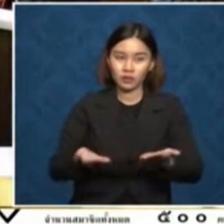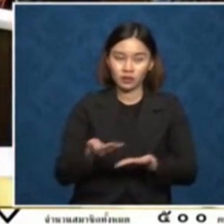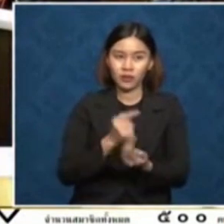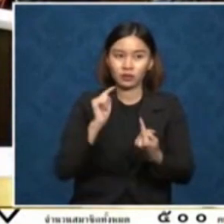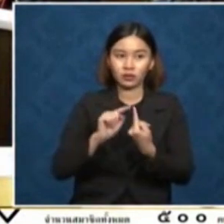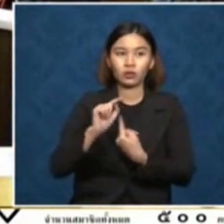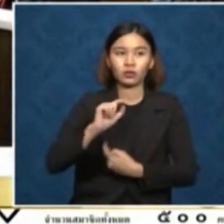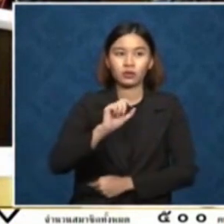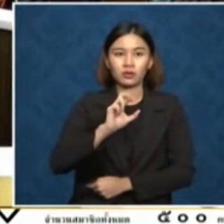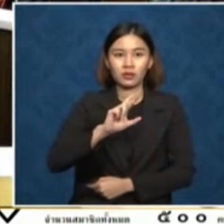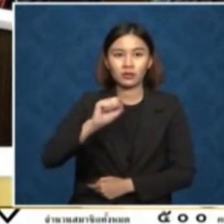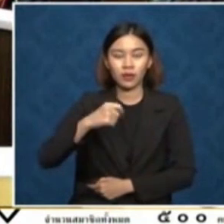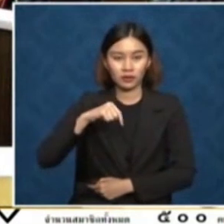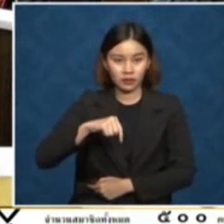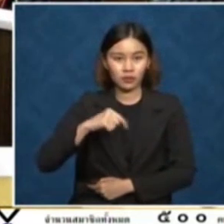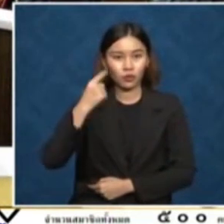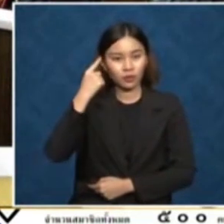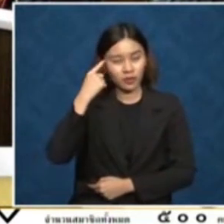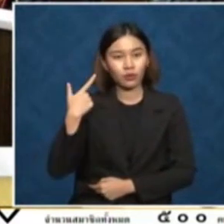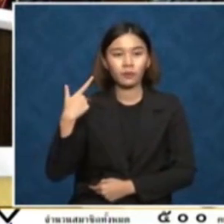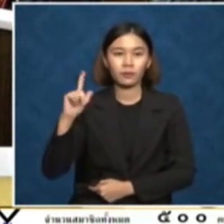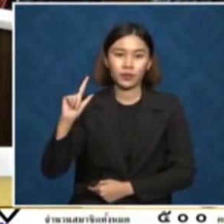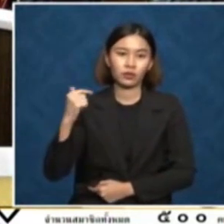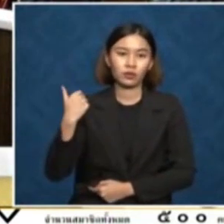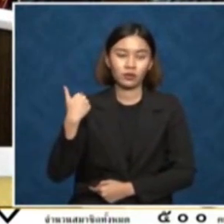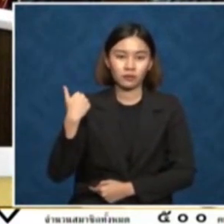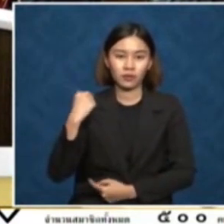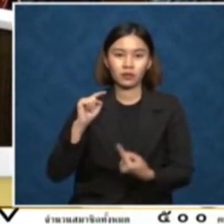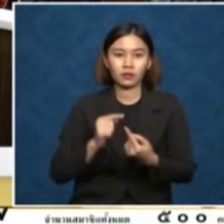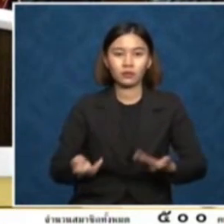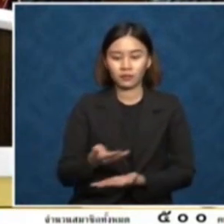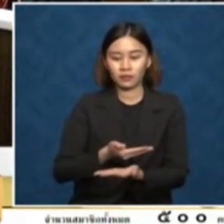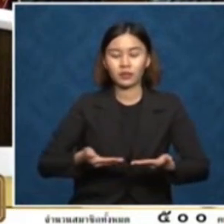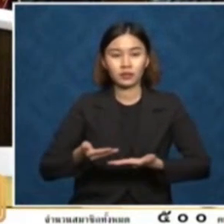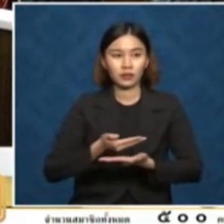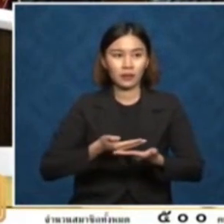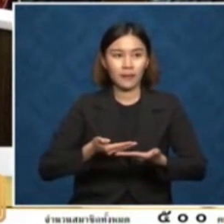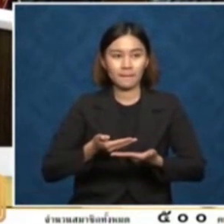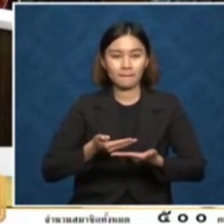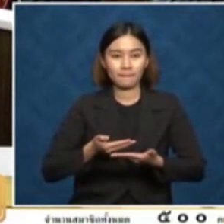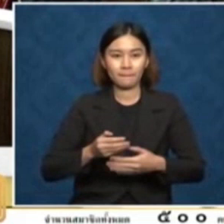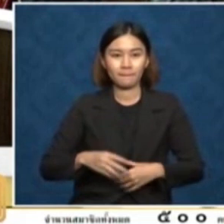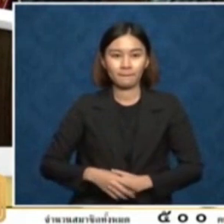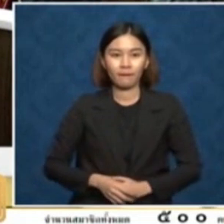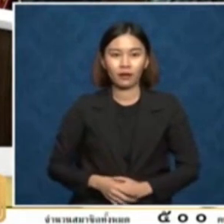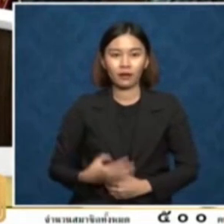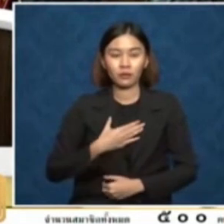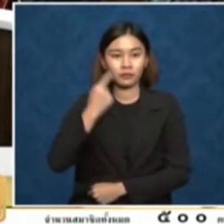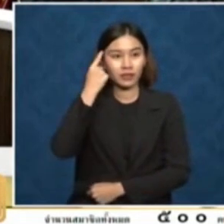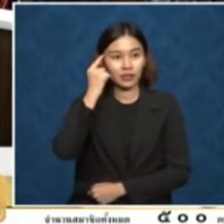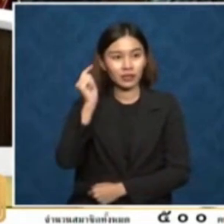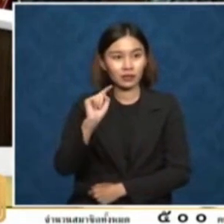สู่สภาผมคิดว่าน่าจะเป็นประโยชน์ต่อการพิจารณาเป็นอย่างมากครับผมคิด